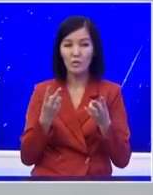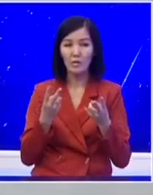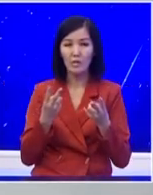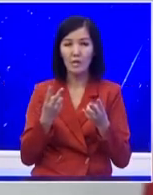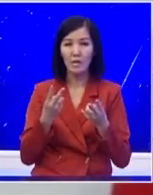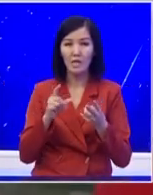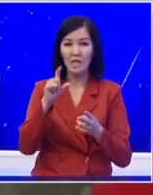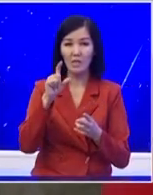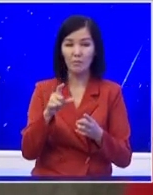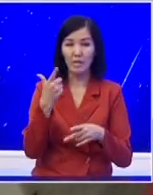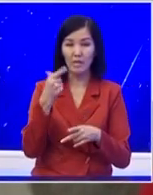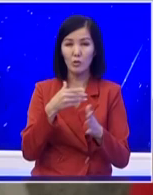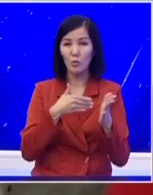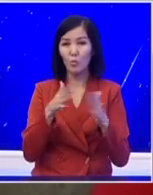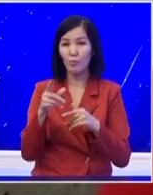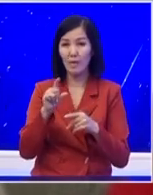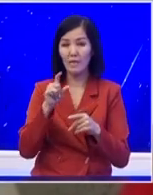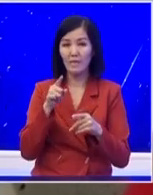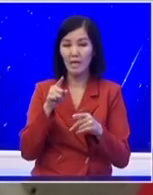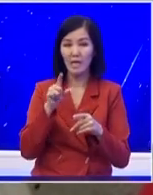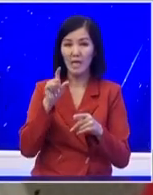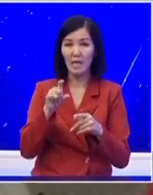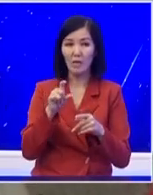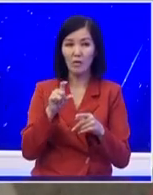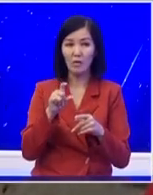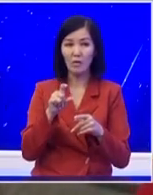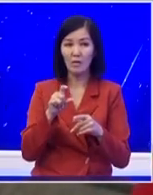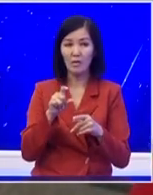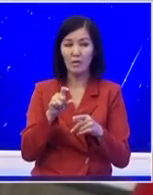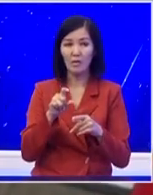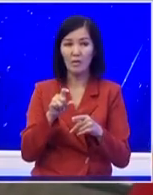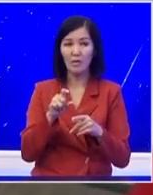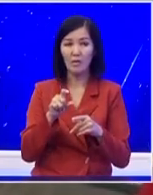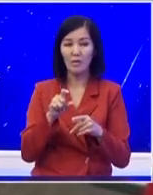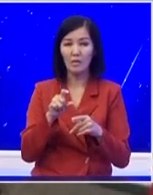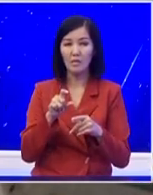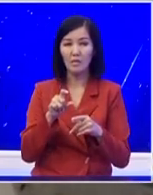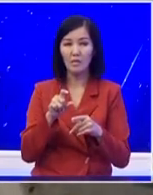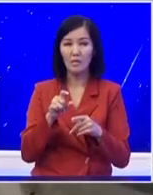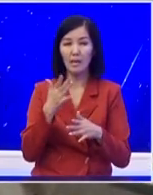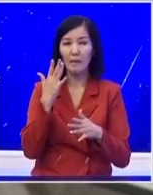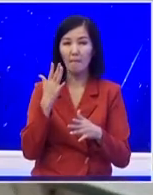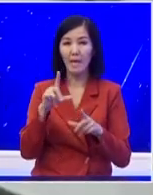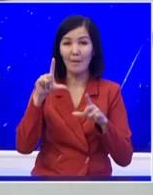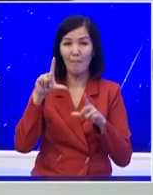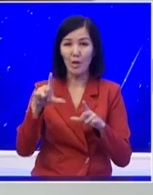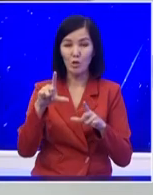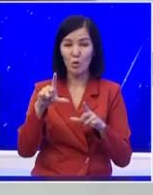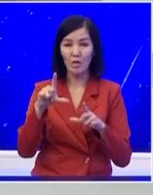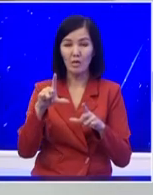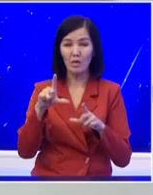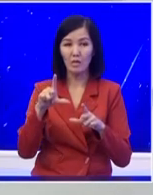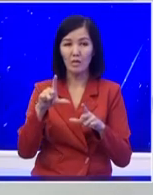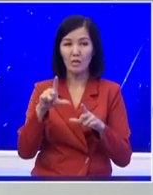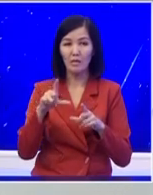шприц, убирается игла, убирается поршень, желательно брать 5-10-граммовый шприц,